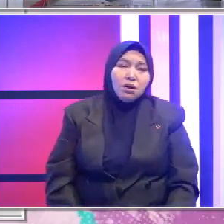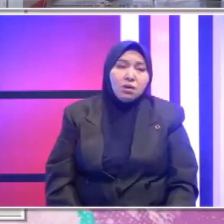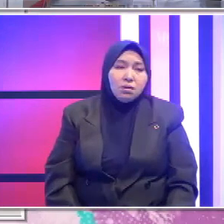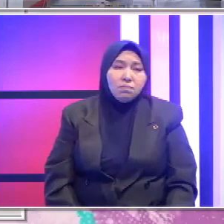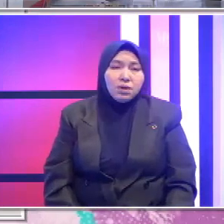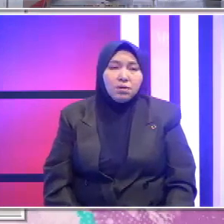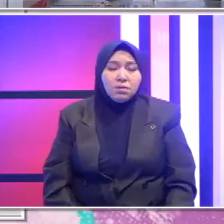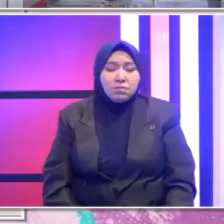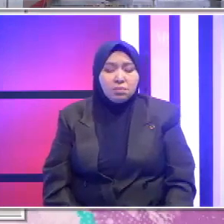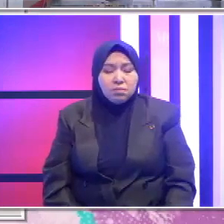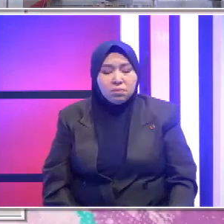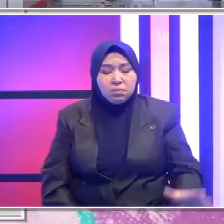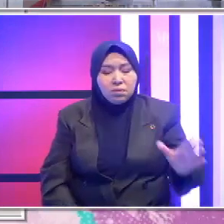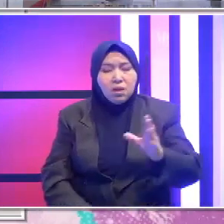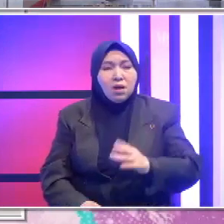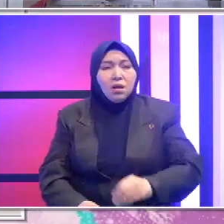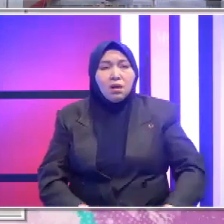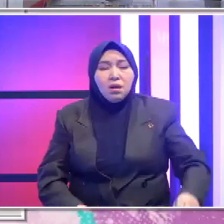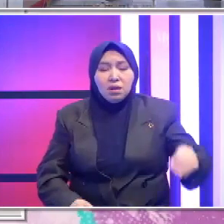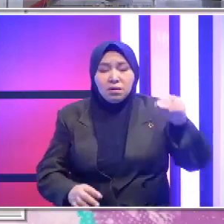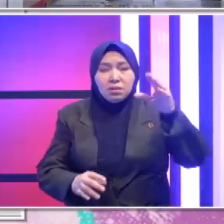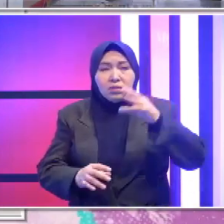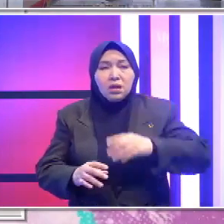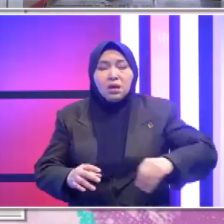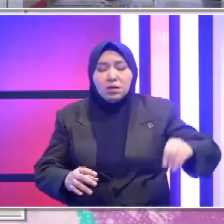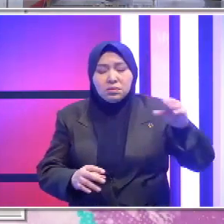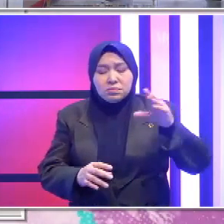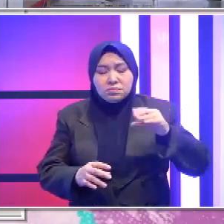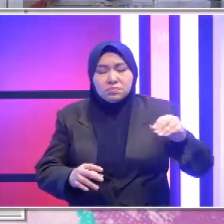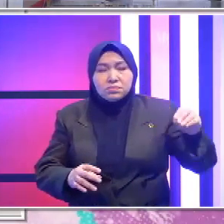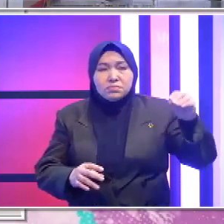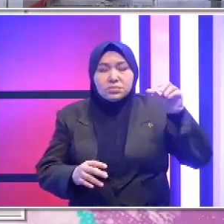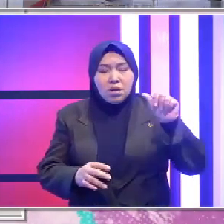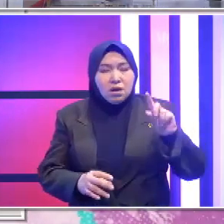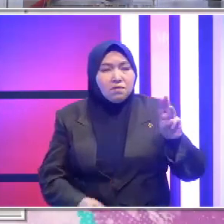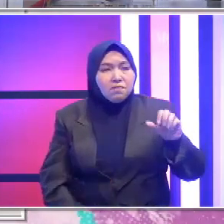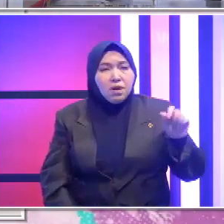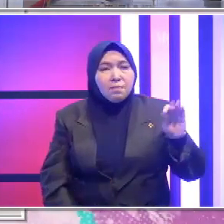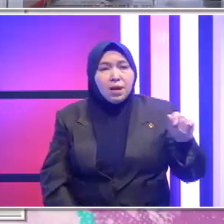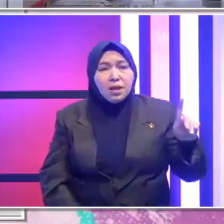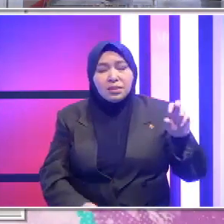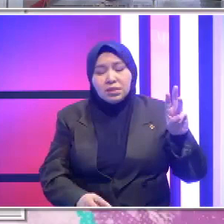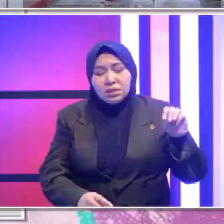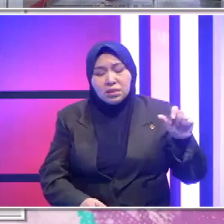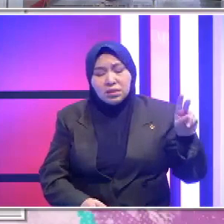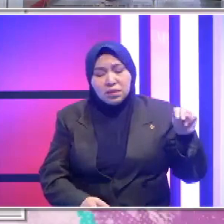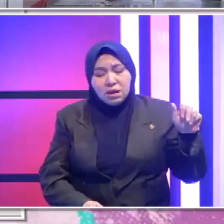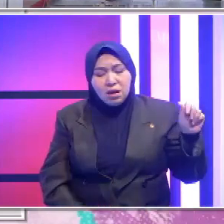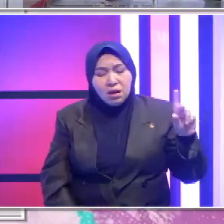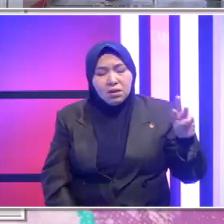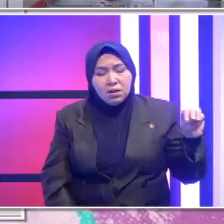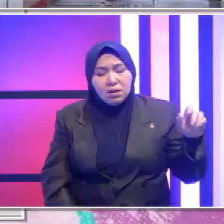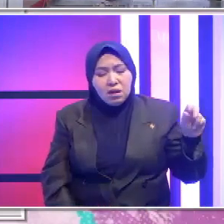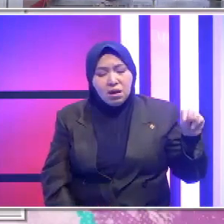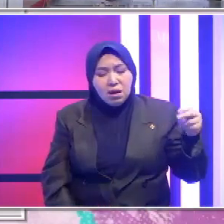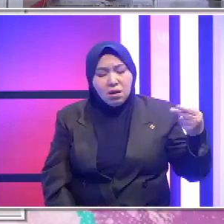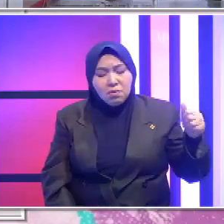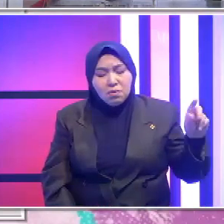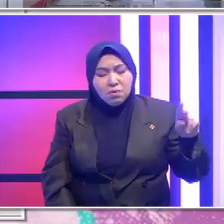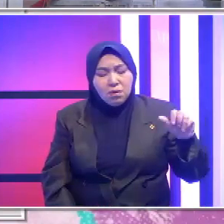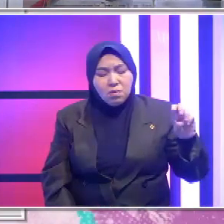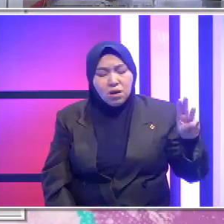Hai rebana Wua Adzana Uwa adzan Hasanah Semua